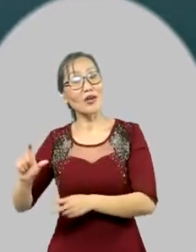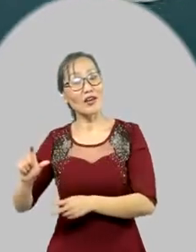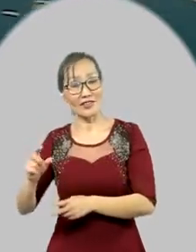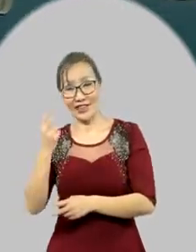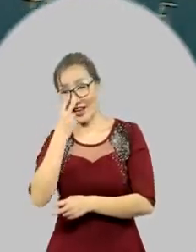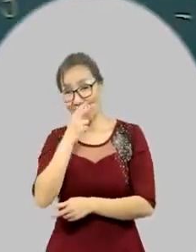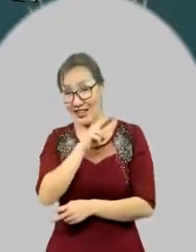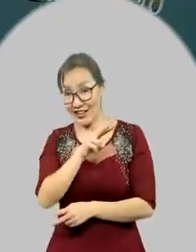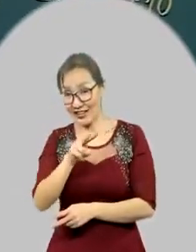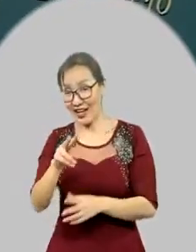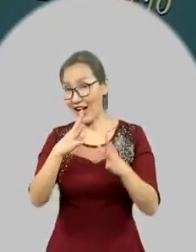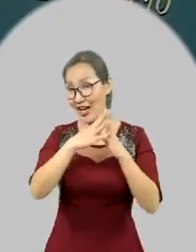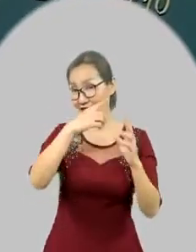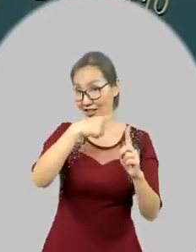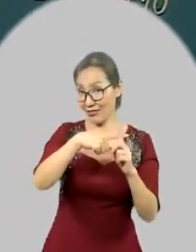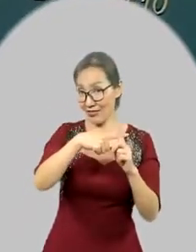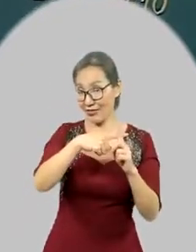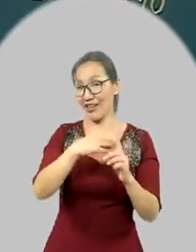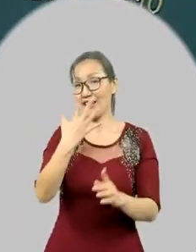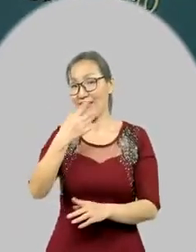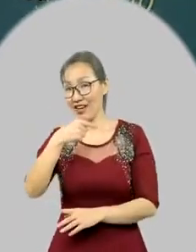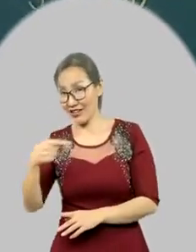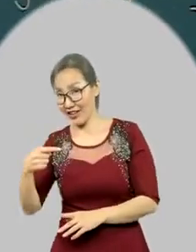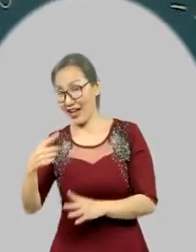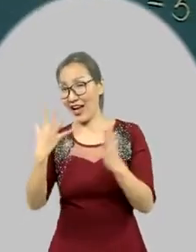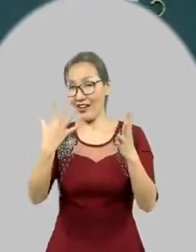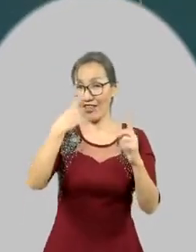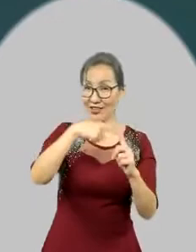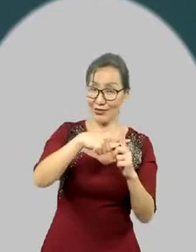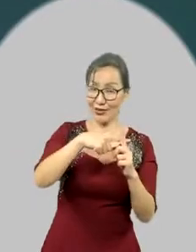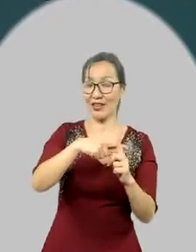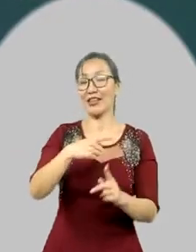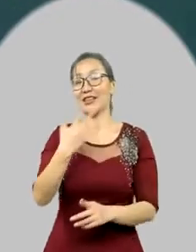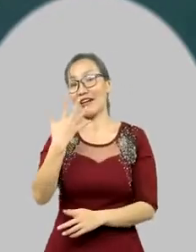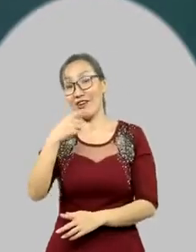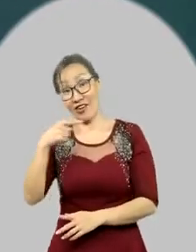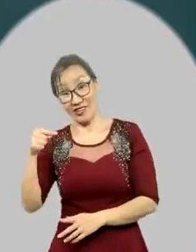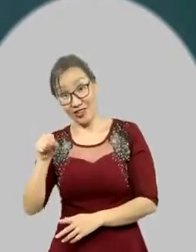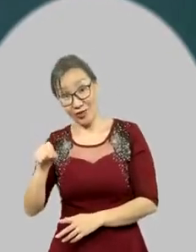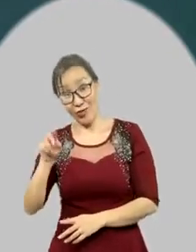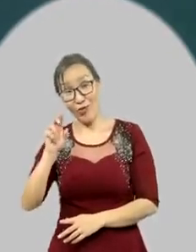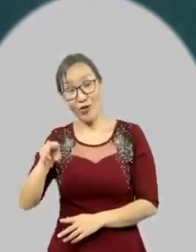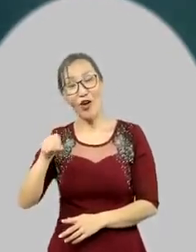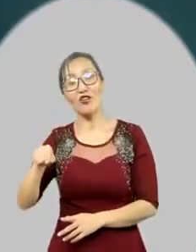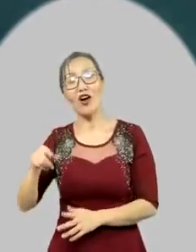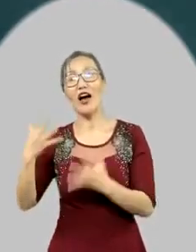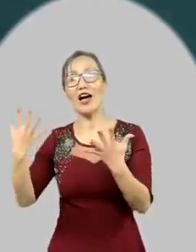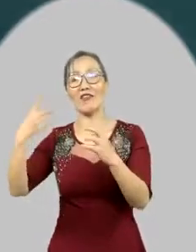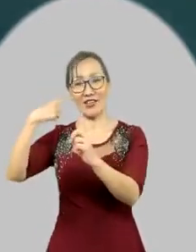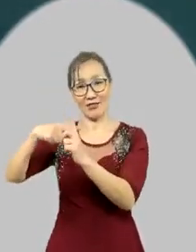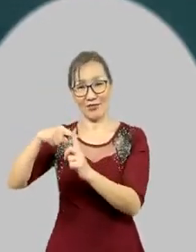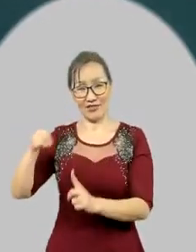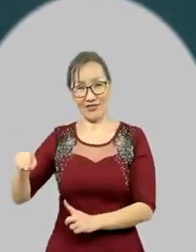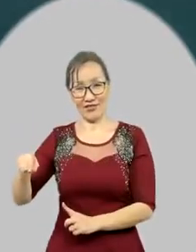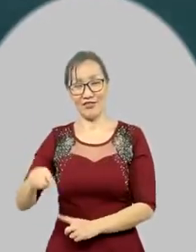За ажиглая. Арваар нэмэгдээд таваар хорогдоод, арваар нэмэгдээд таваар хорогдсон бол одоо